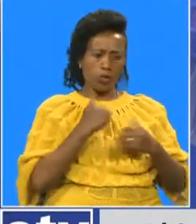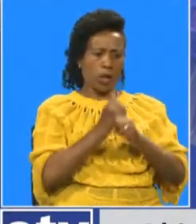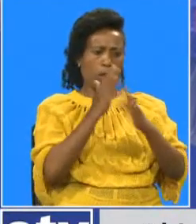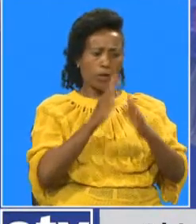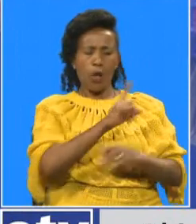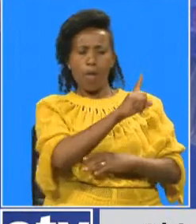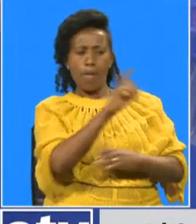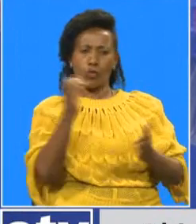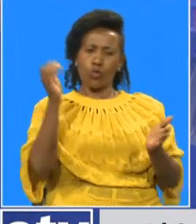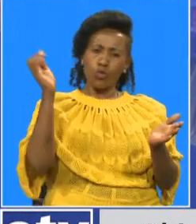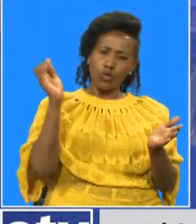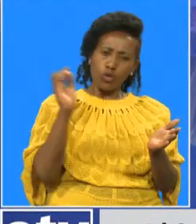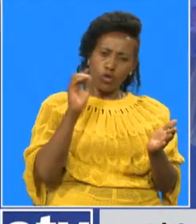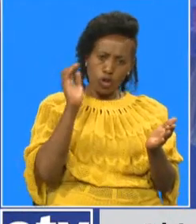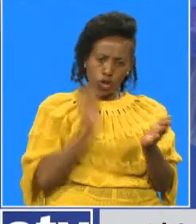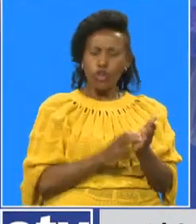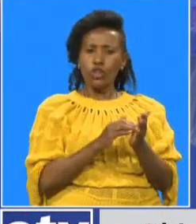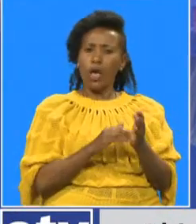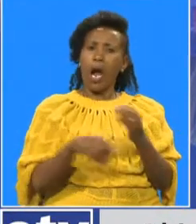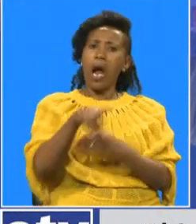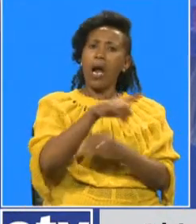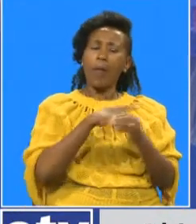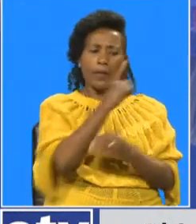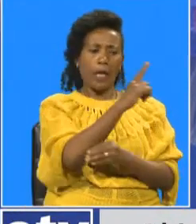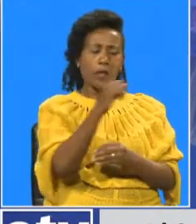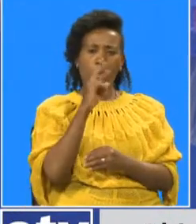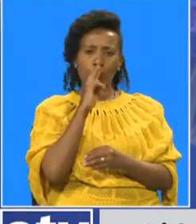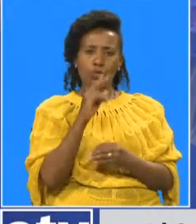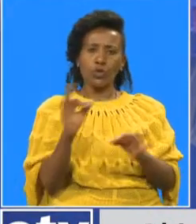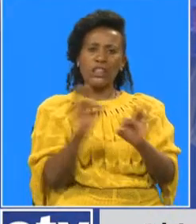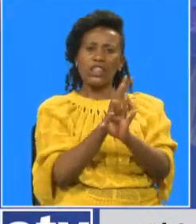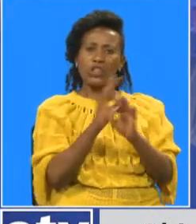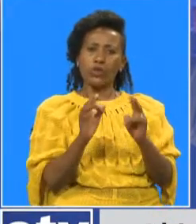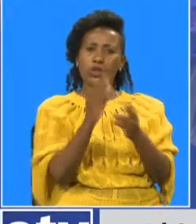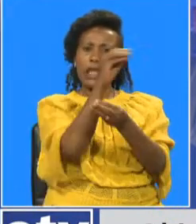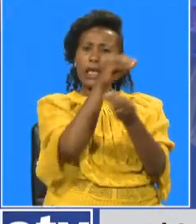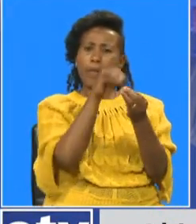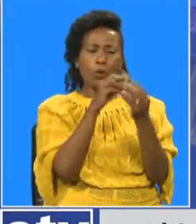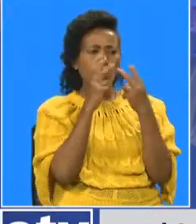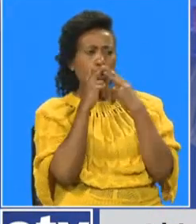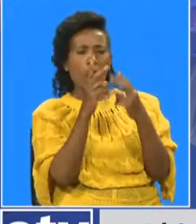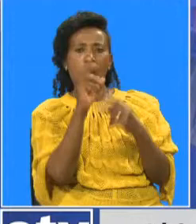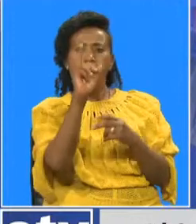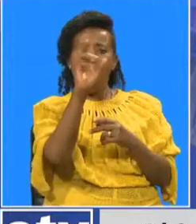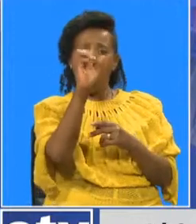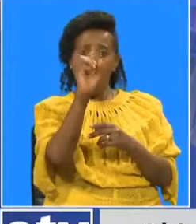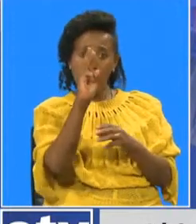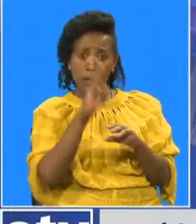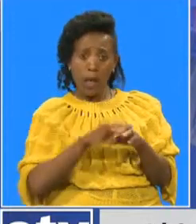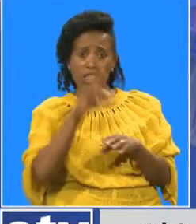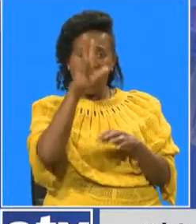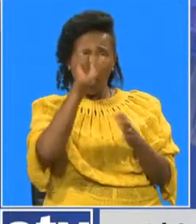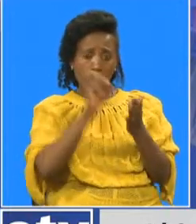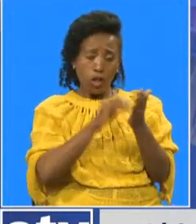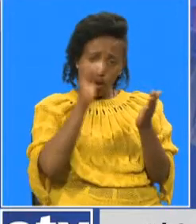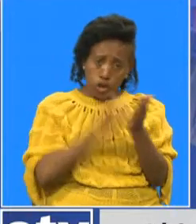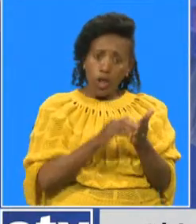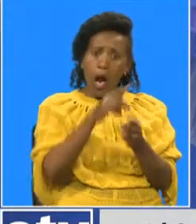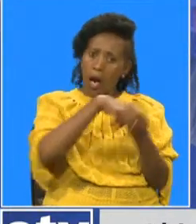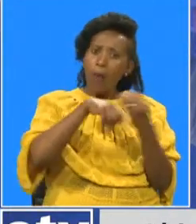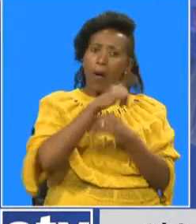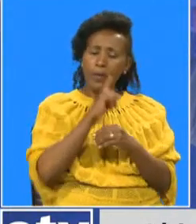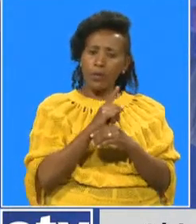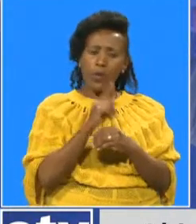ወደ 100 ምናምን ሺህ ሰራተኛ ያለበት ነው እያንዳንዱ ኢንዱስትሪ ፓርክ ተደምሮ ስናያቸው። ሐዋሳ ብትወስድ 30 ሺህ አካባቢ ሰራተኛ